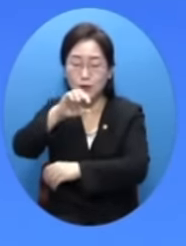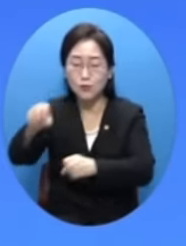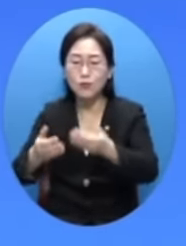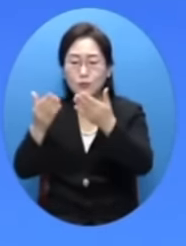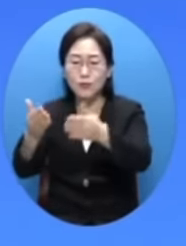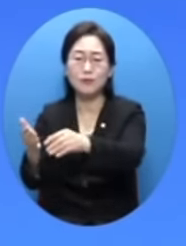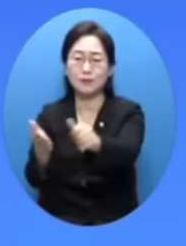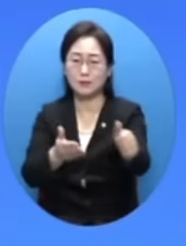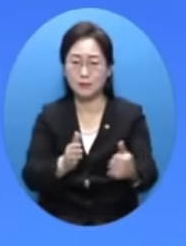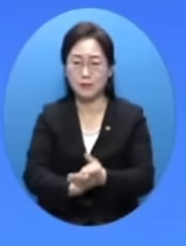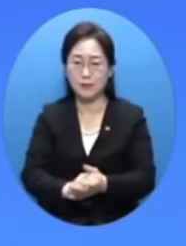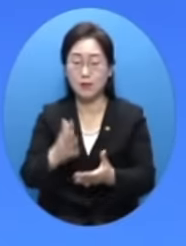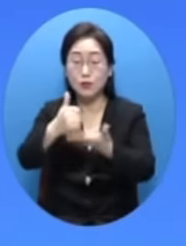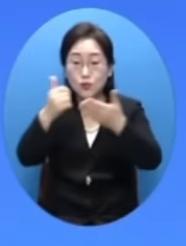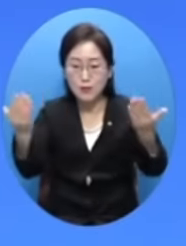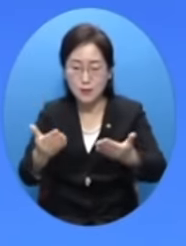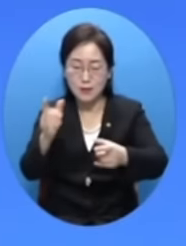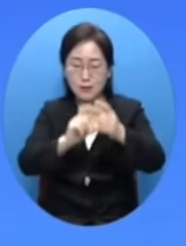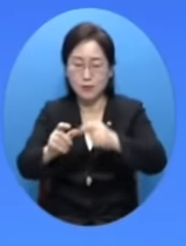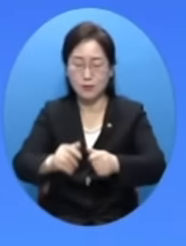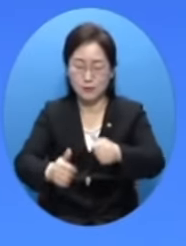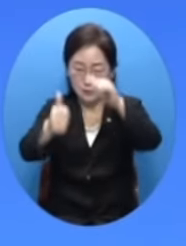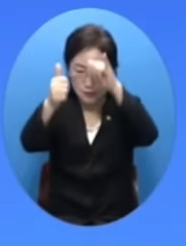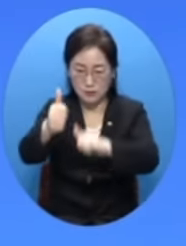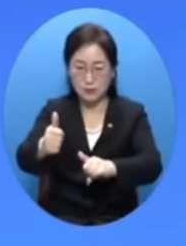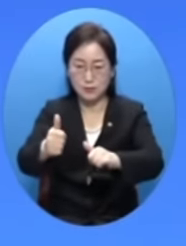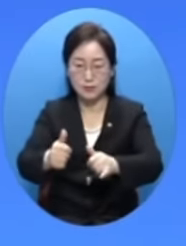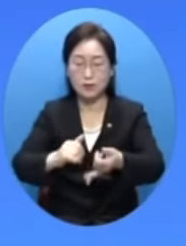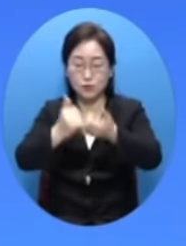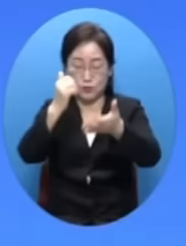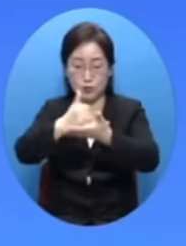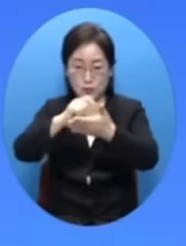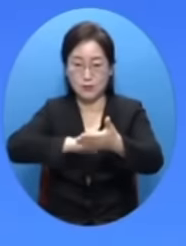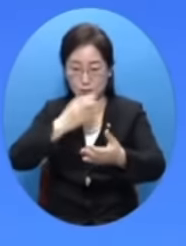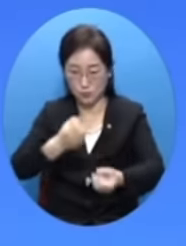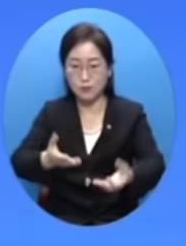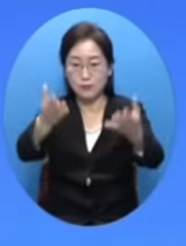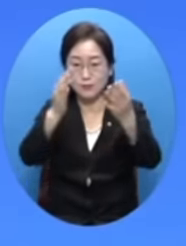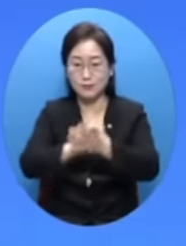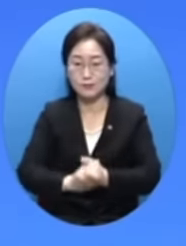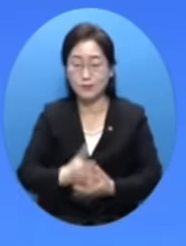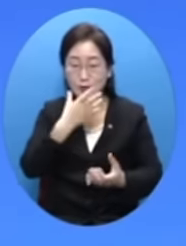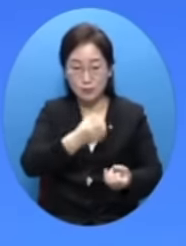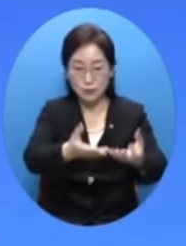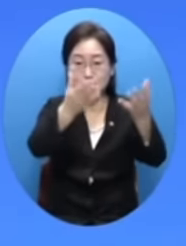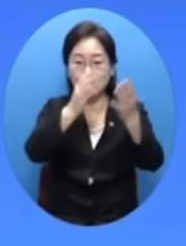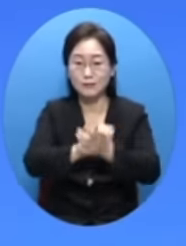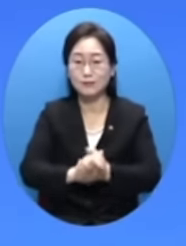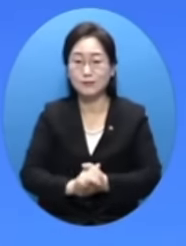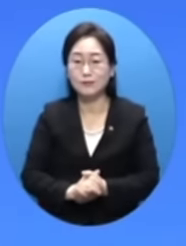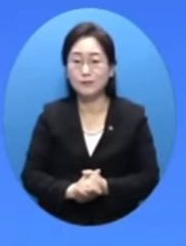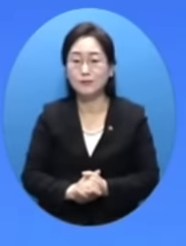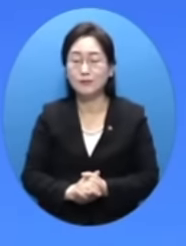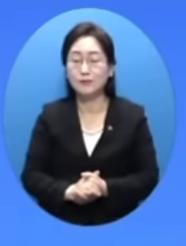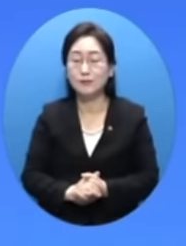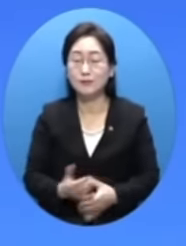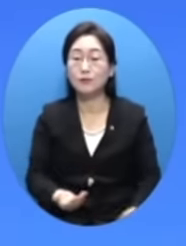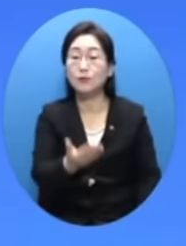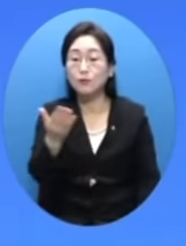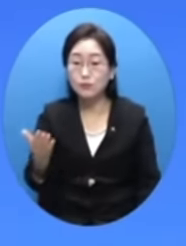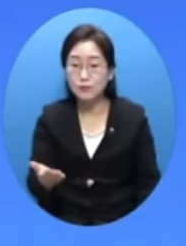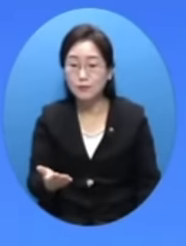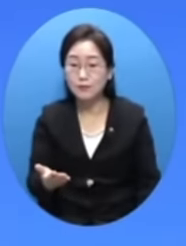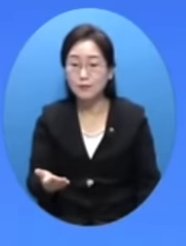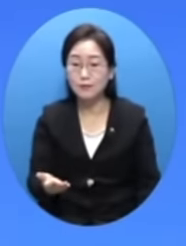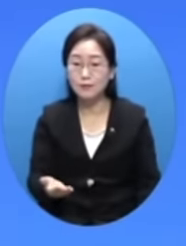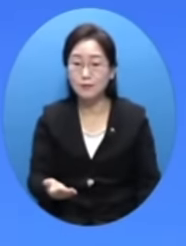바랍니다. 주의 일에 더욱 힘쓰는 여러분 되시기를 주님의 이름으로 축원합니다. 축원합니다. 여러분